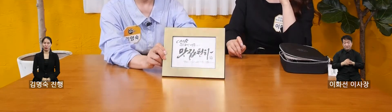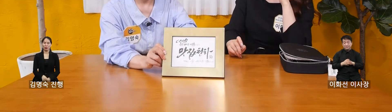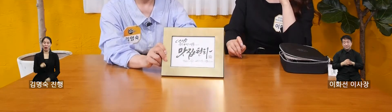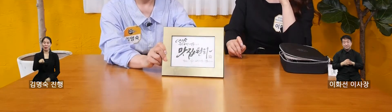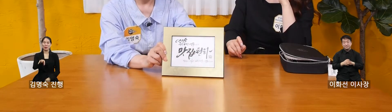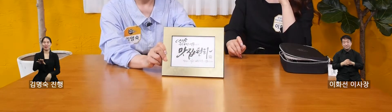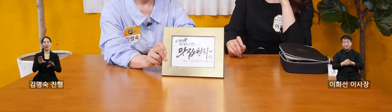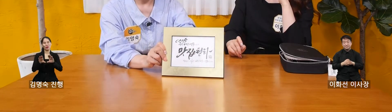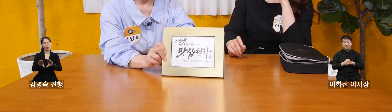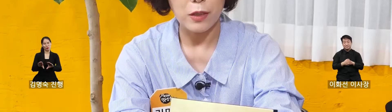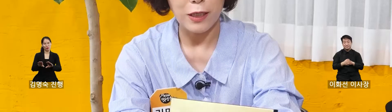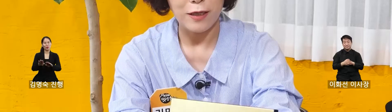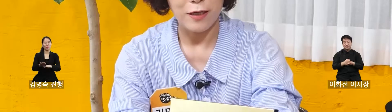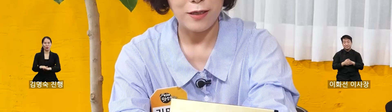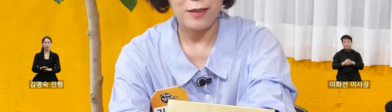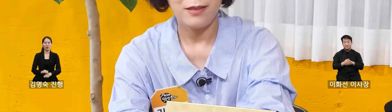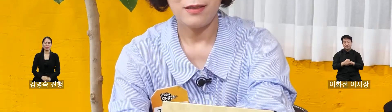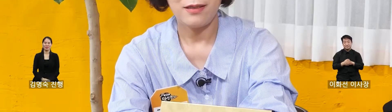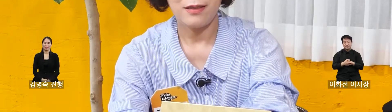놓고